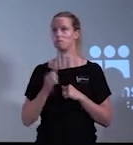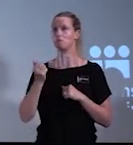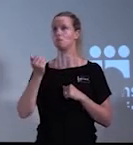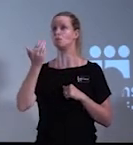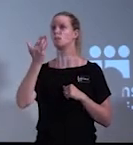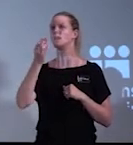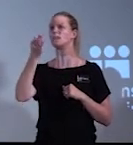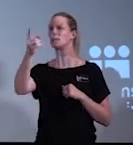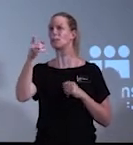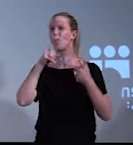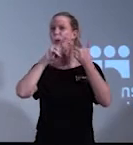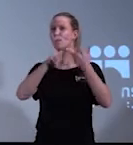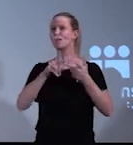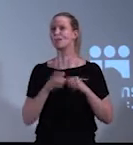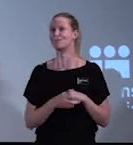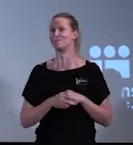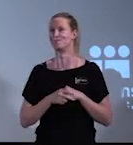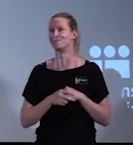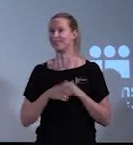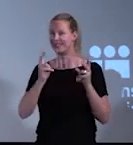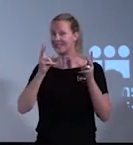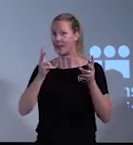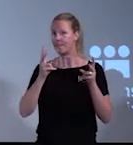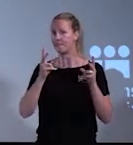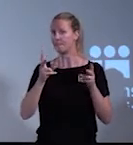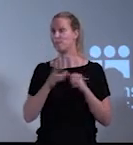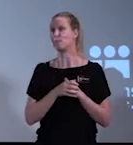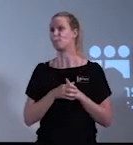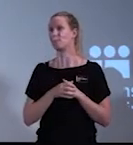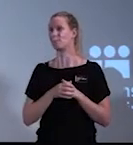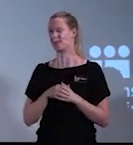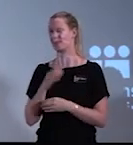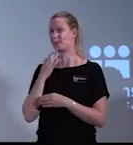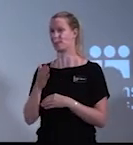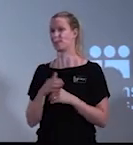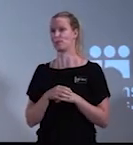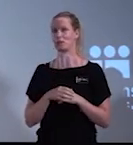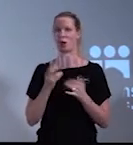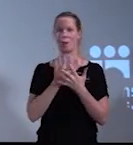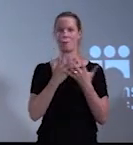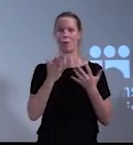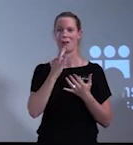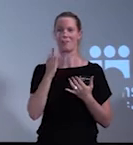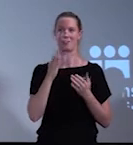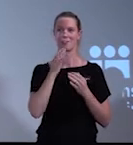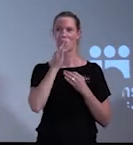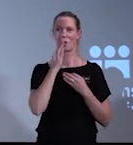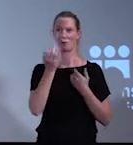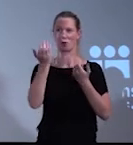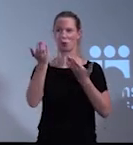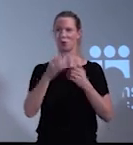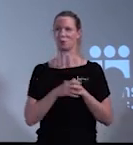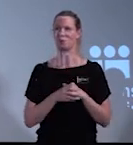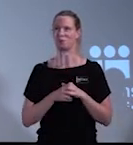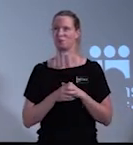Varsågod. Åh, det är du igen. Är det samma? Det är... Ja, men han är bra på att ställa frågor. Ja. Bra, varsågod. Du